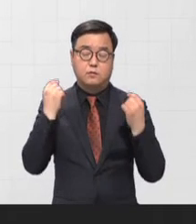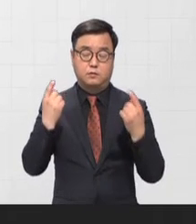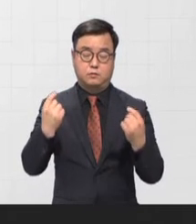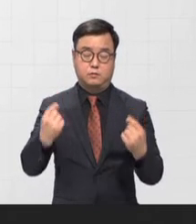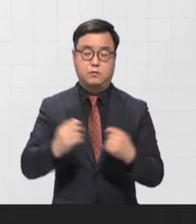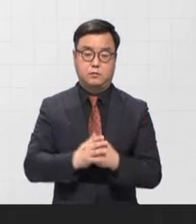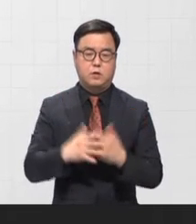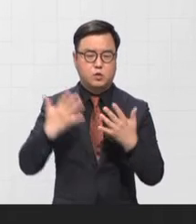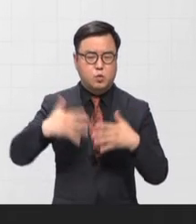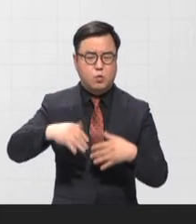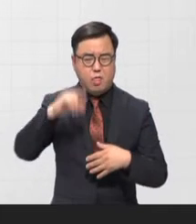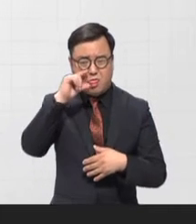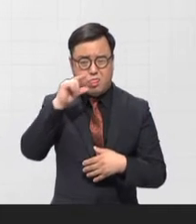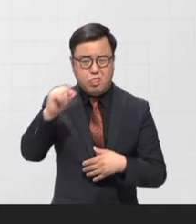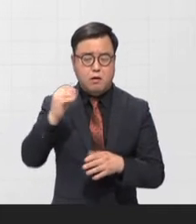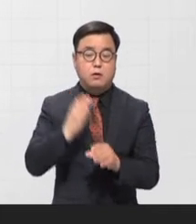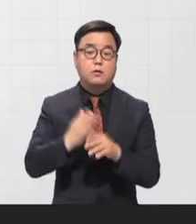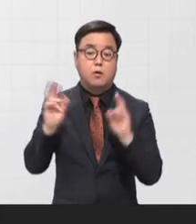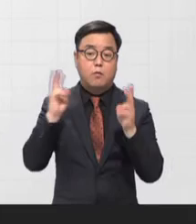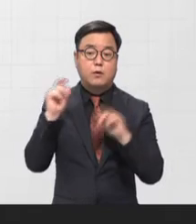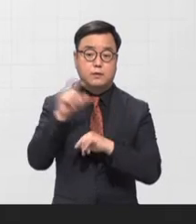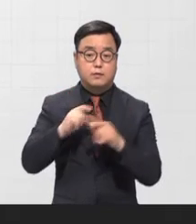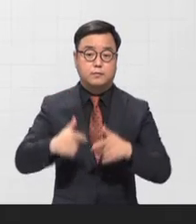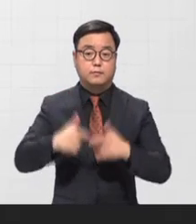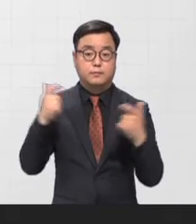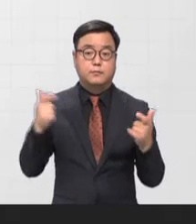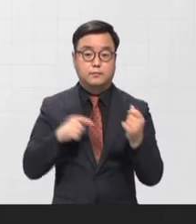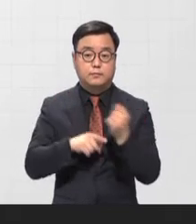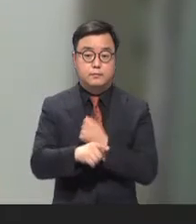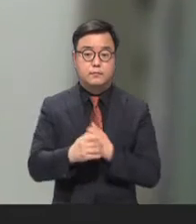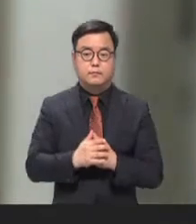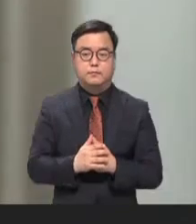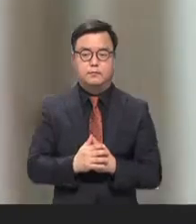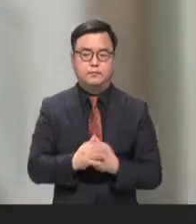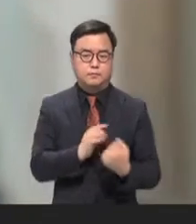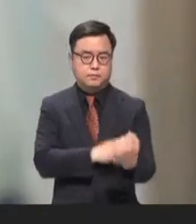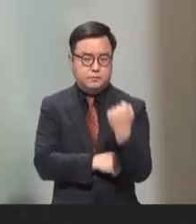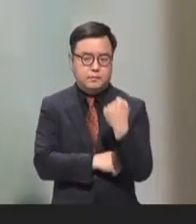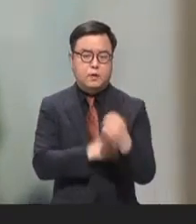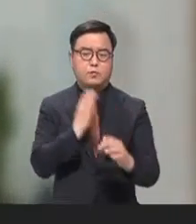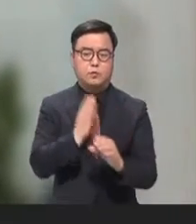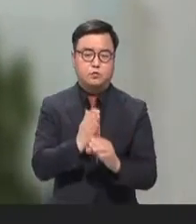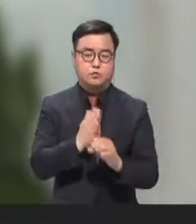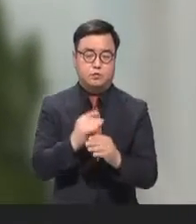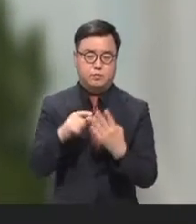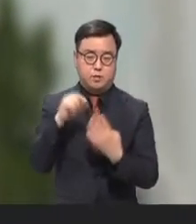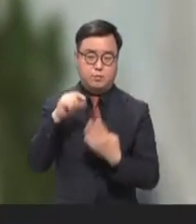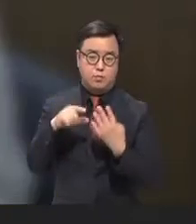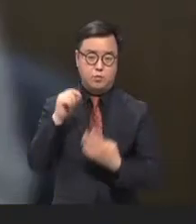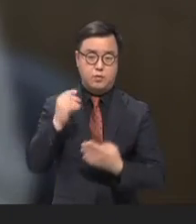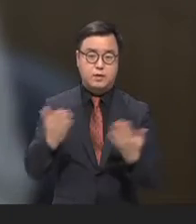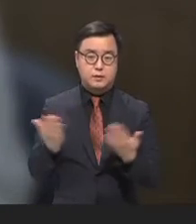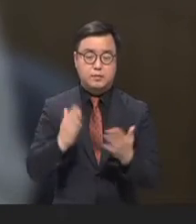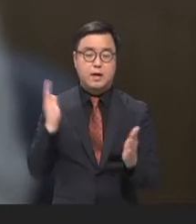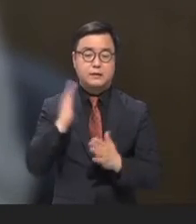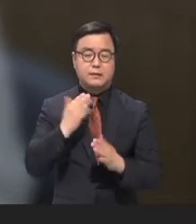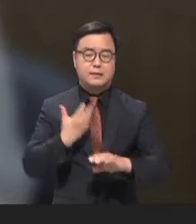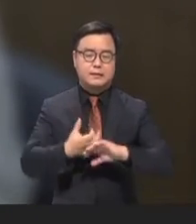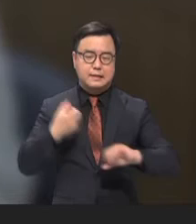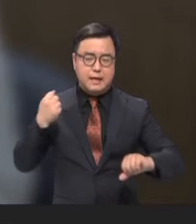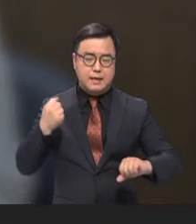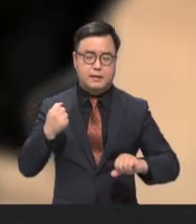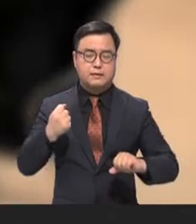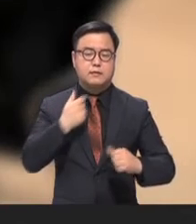오히려 자격이 까다로운 기업이 많아졌기 때문입니다. 역량 중심의 채용이 학생들에게 또 다른 스펙을 준비해야 하는